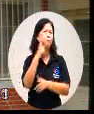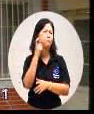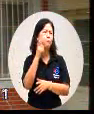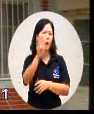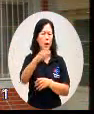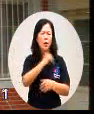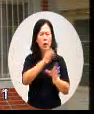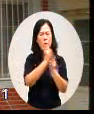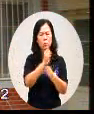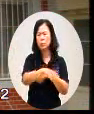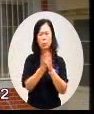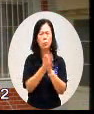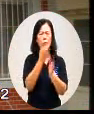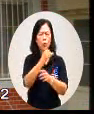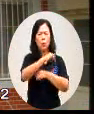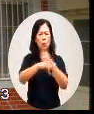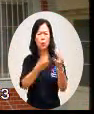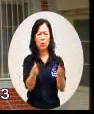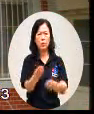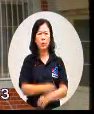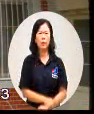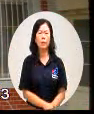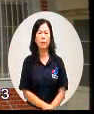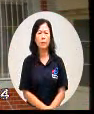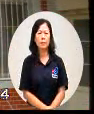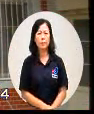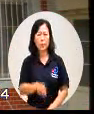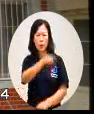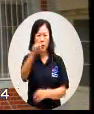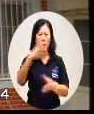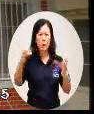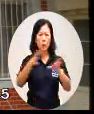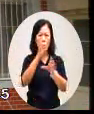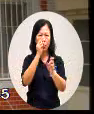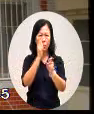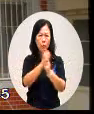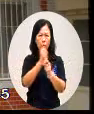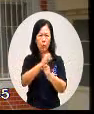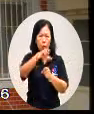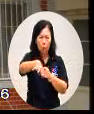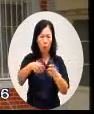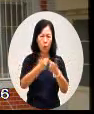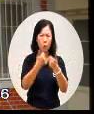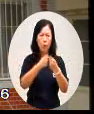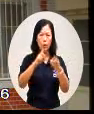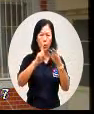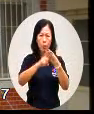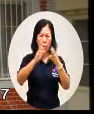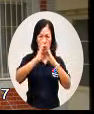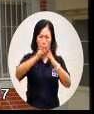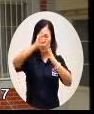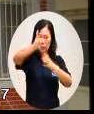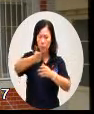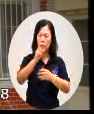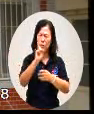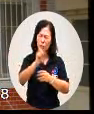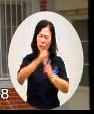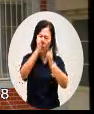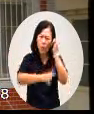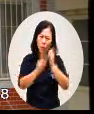啥个用，哦，你要看蓝田里集会所王玉颖，啊，王玉颖市长，哎，你敢知啥物时代